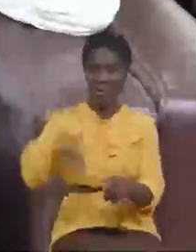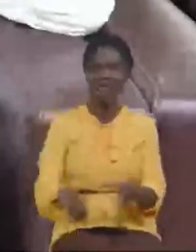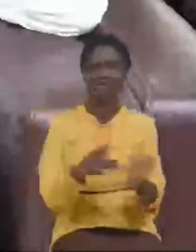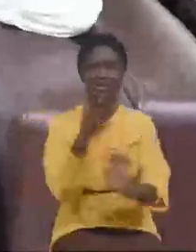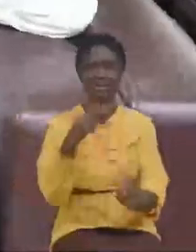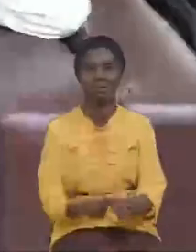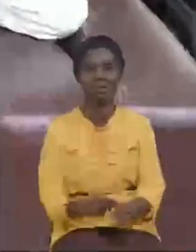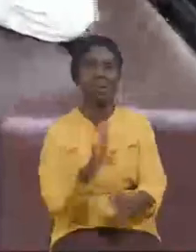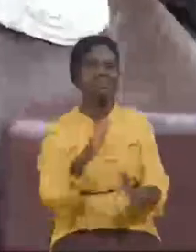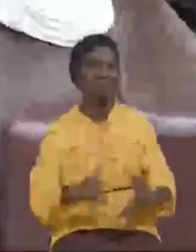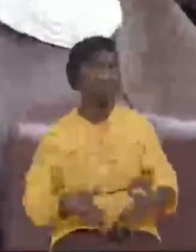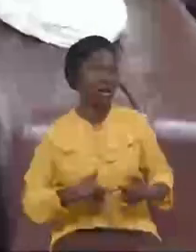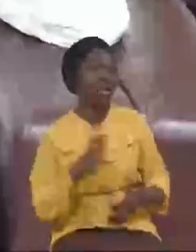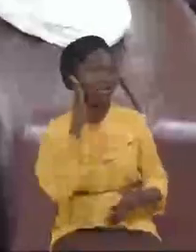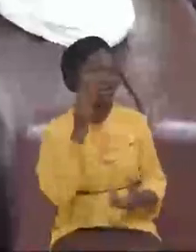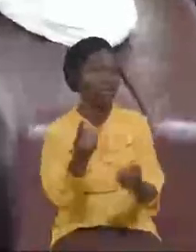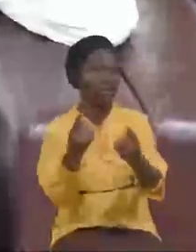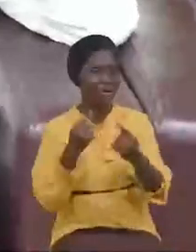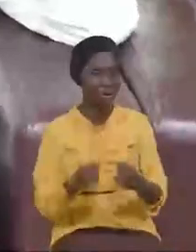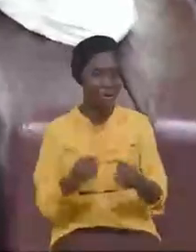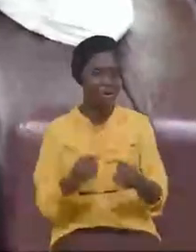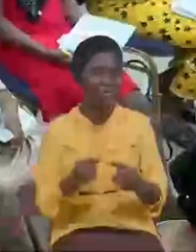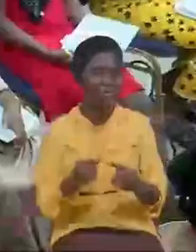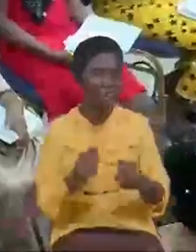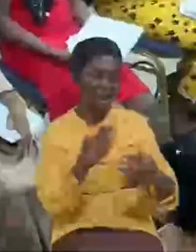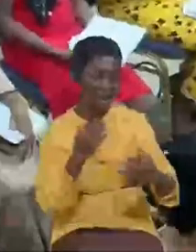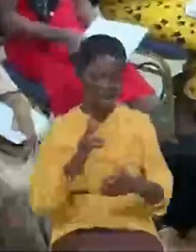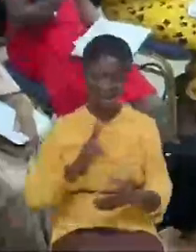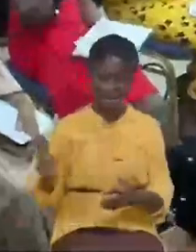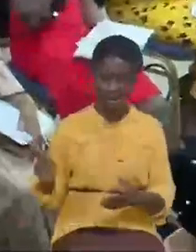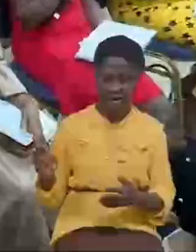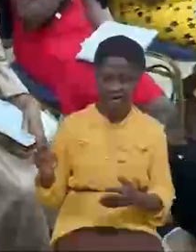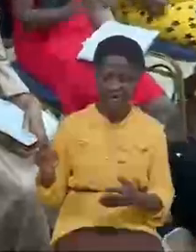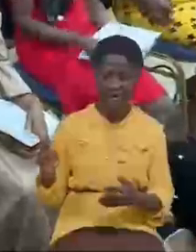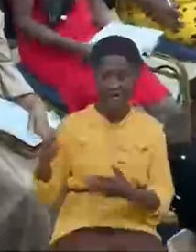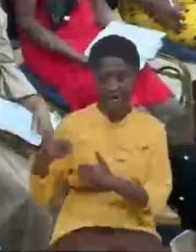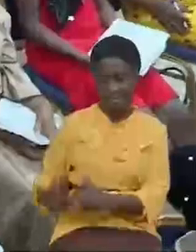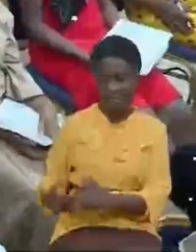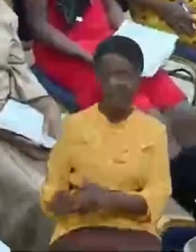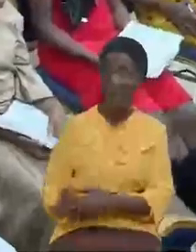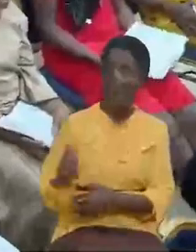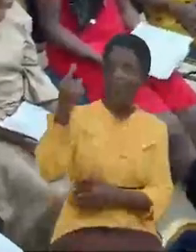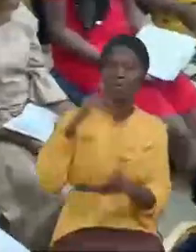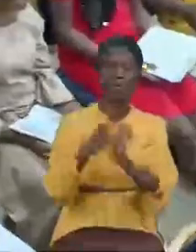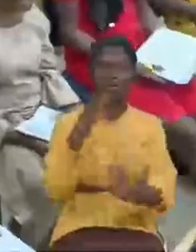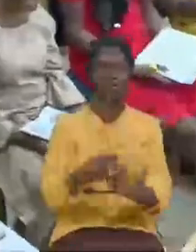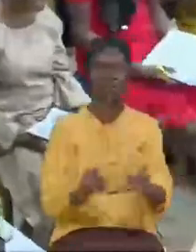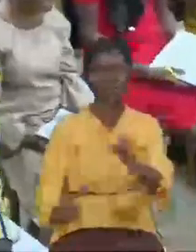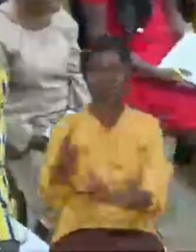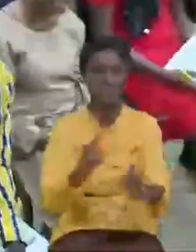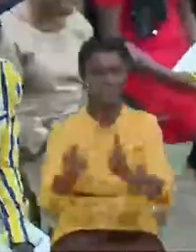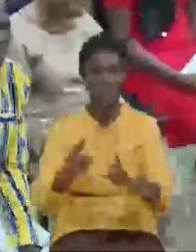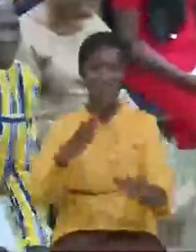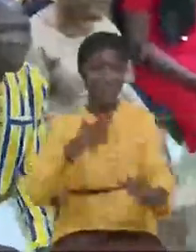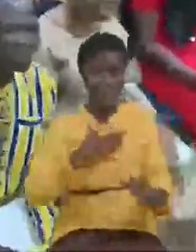sans dessus dessous. Votre vie sera redressée au bon sens. Ma vie sera